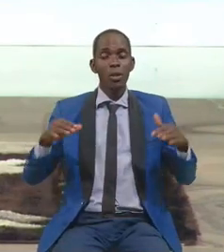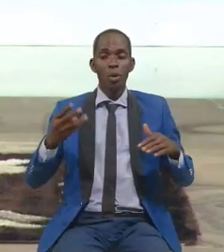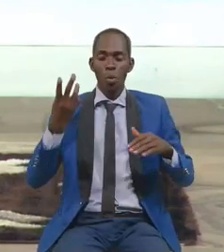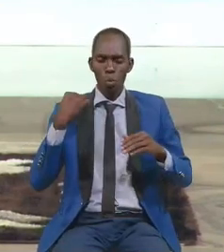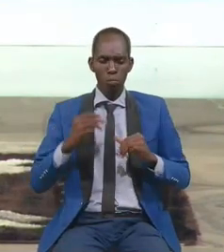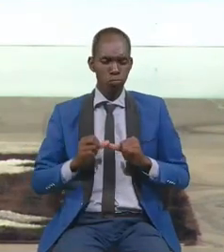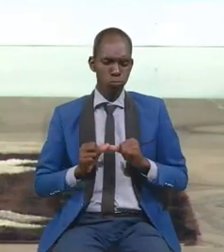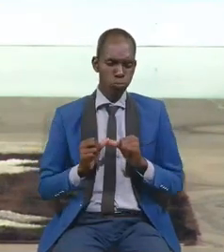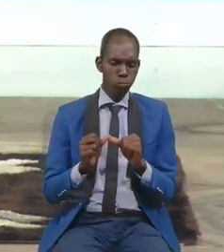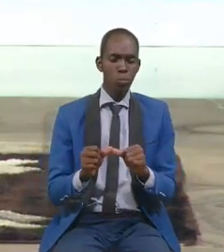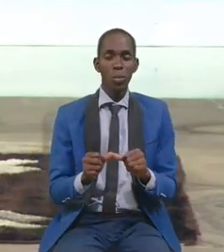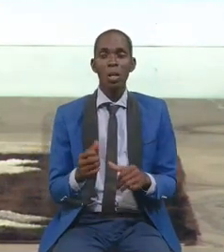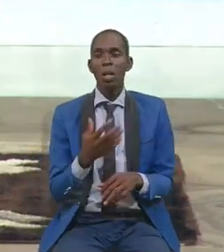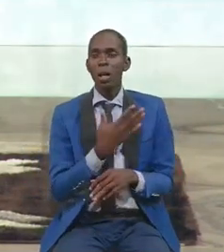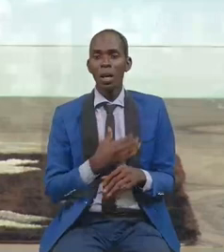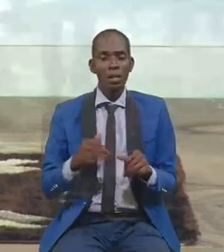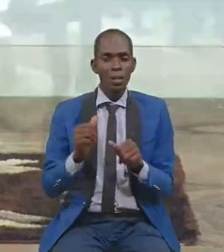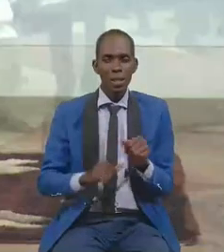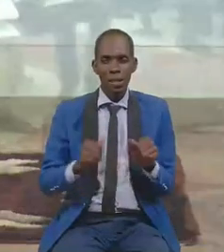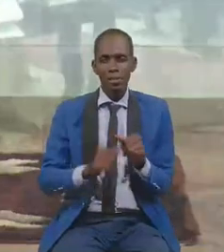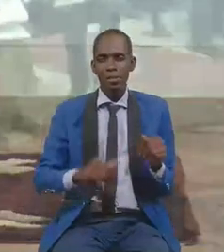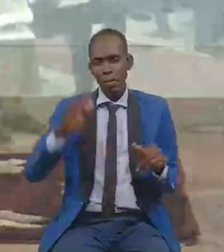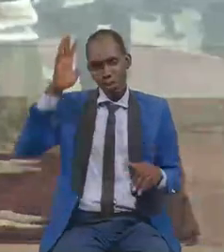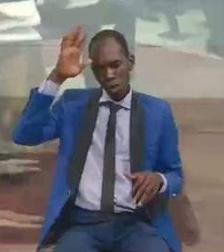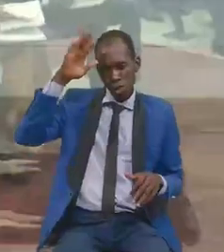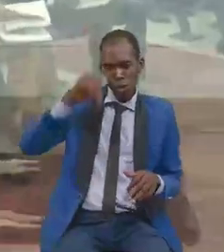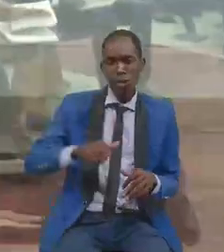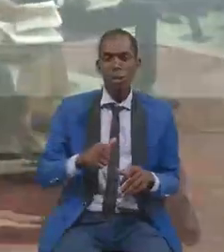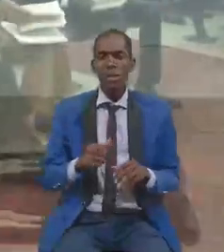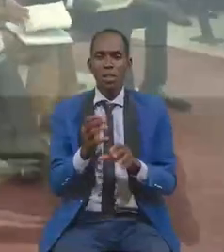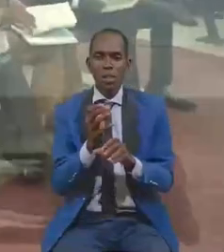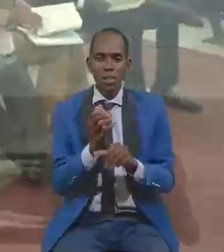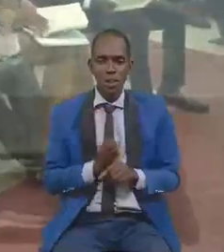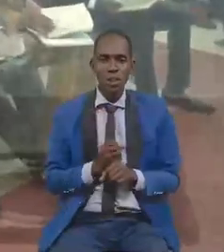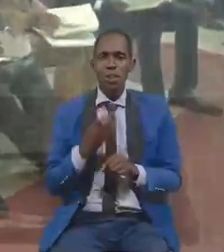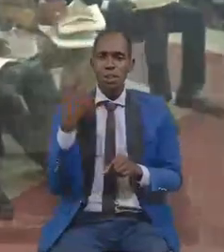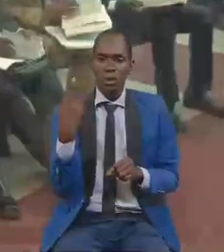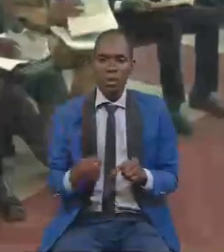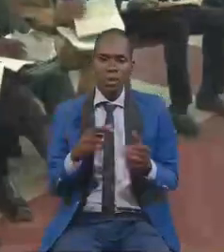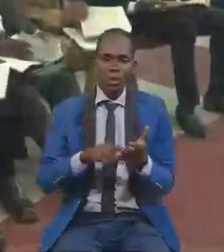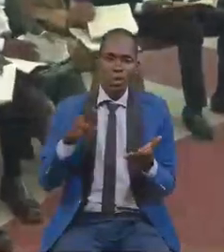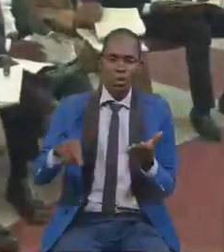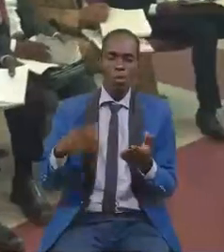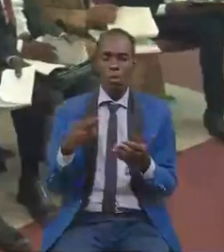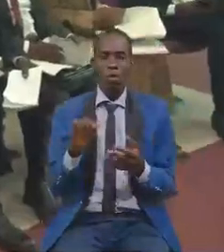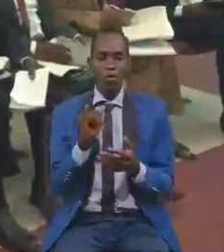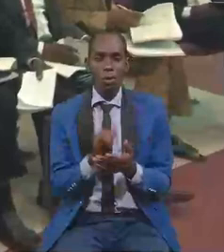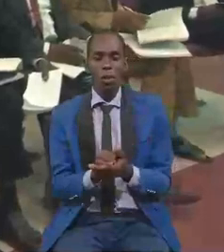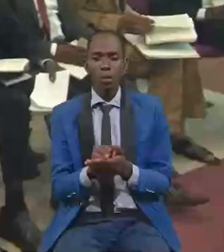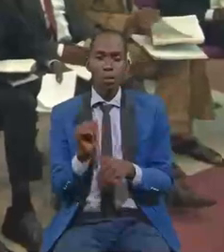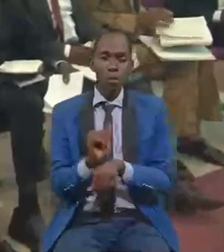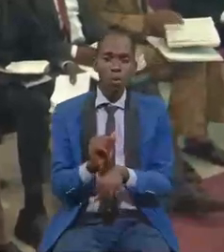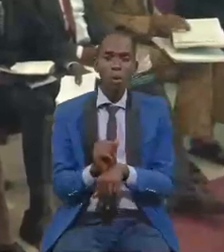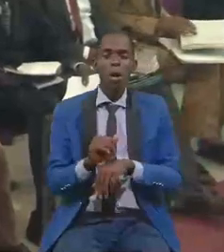Car si, voyez, si la parole annoncée par des anges a eu son effet, et si toute transgression et toute désobéissance a reçu